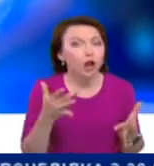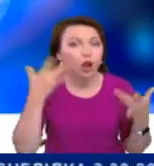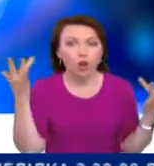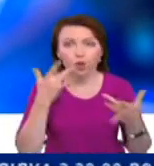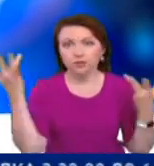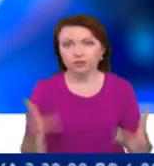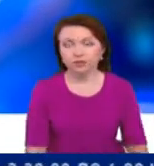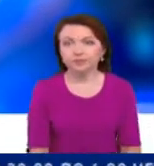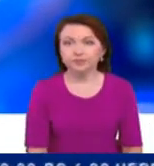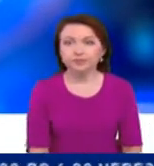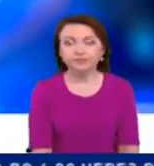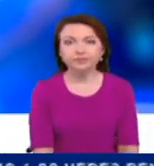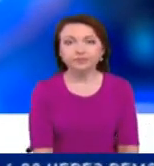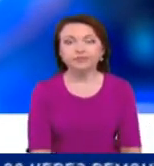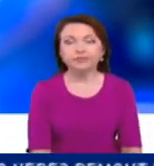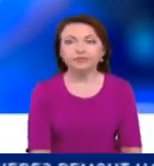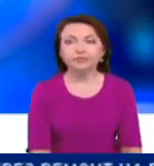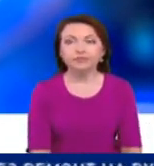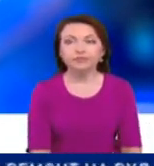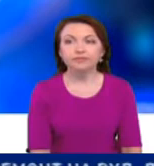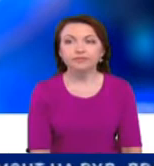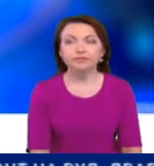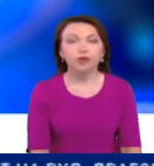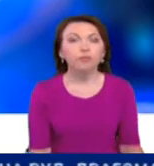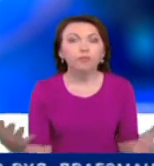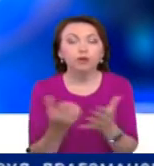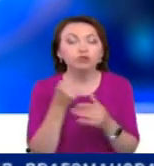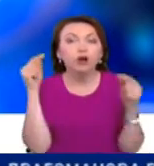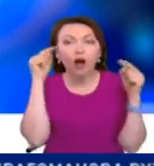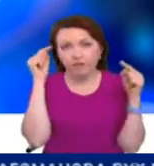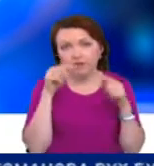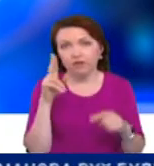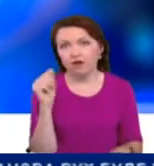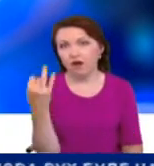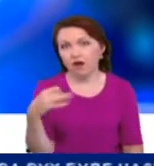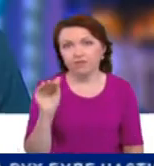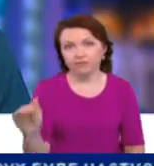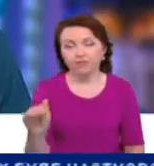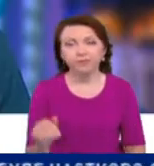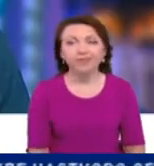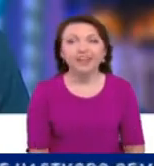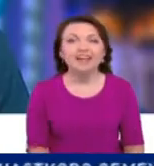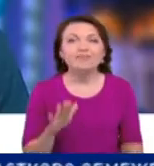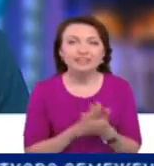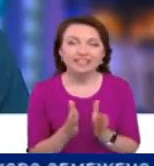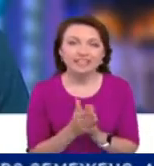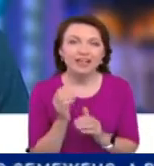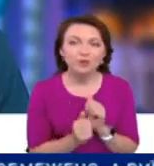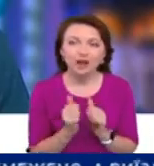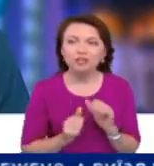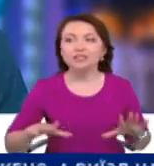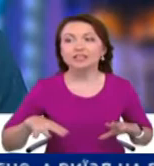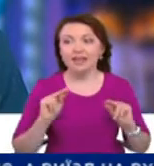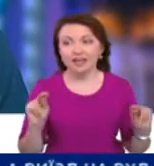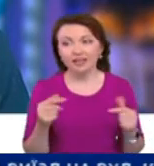легкость. Просто ну, даже получаешь кайф от этого. Даже по состоянию, вот каждый тренер, я лично, я